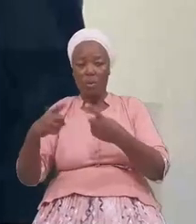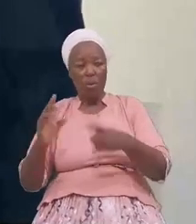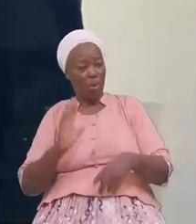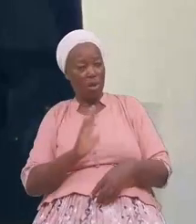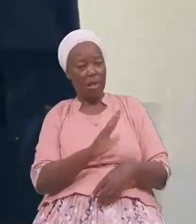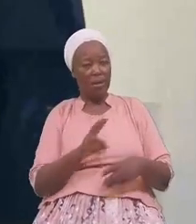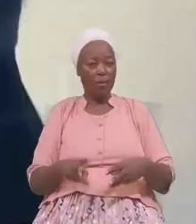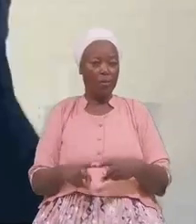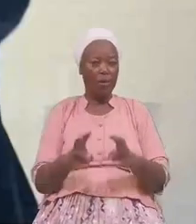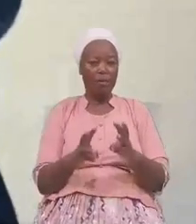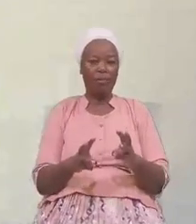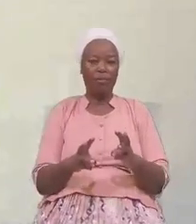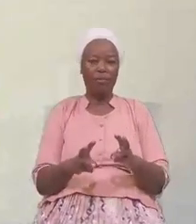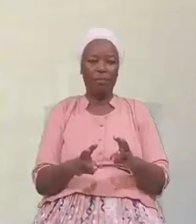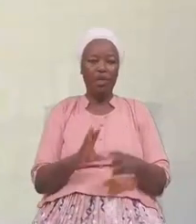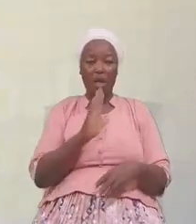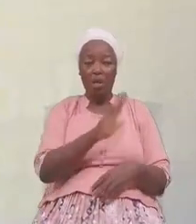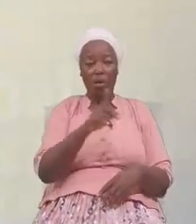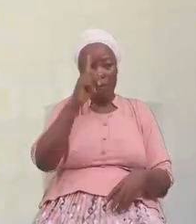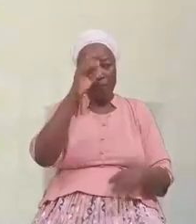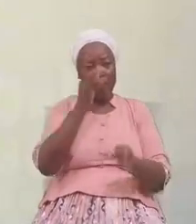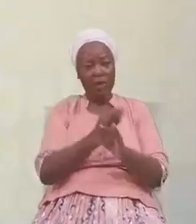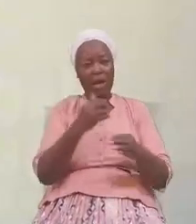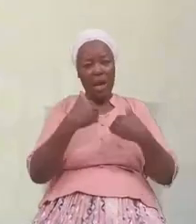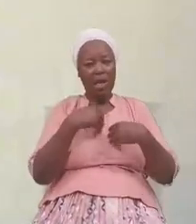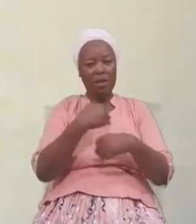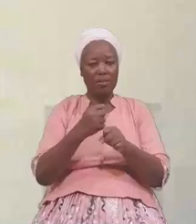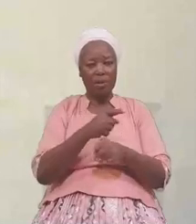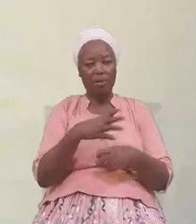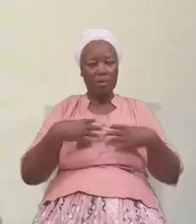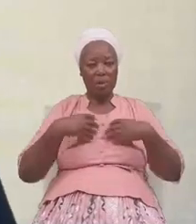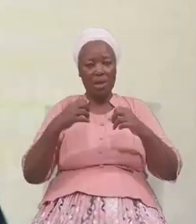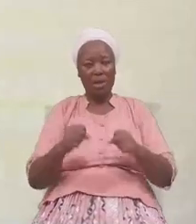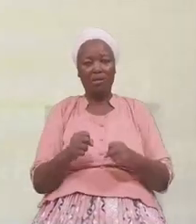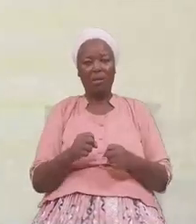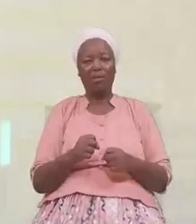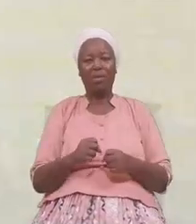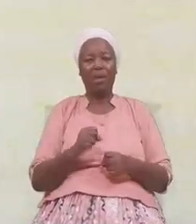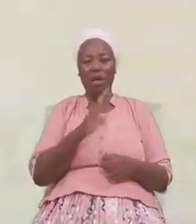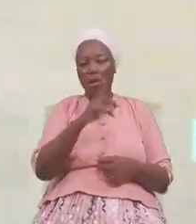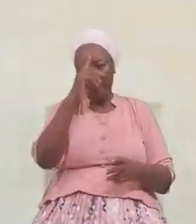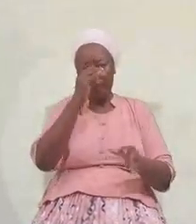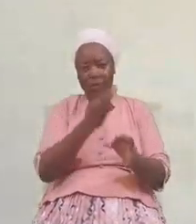ta foi t'a sauvé. Ta